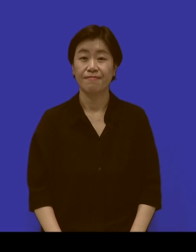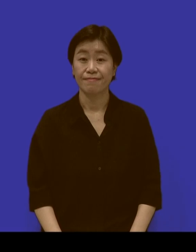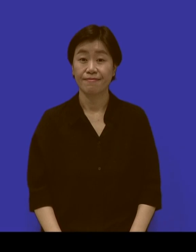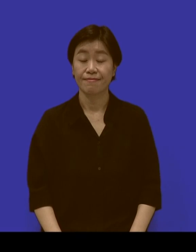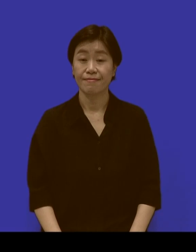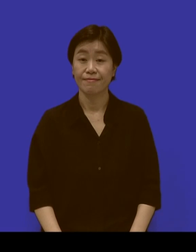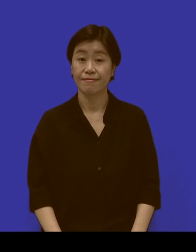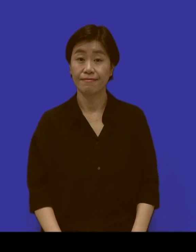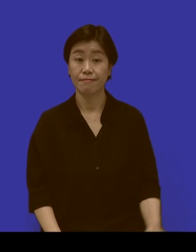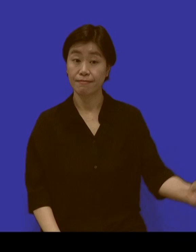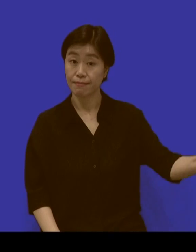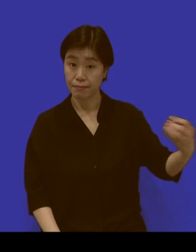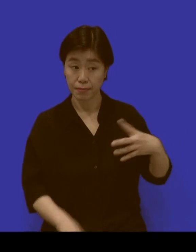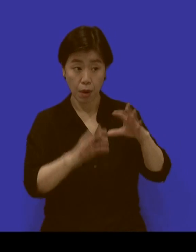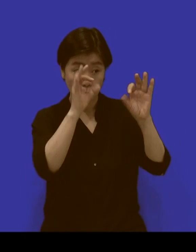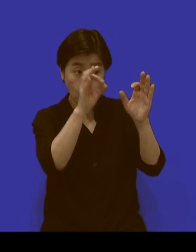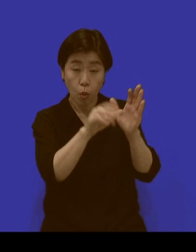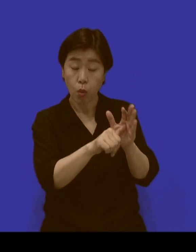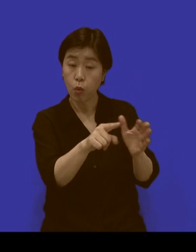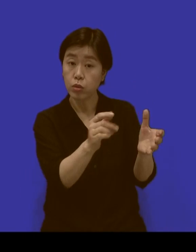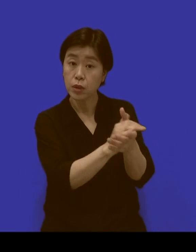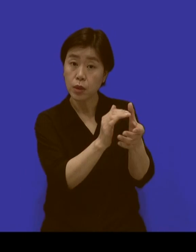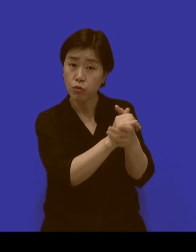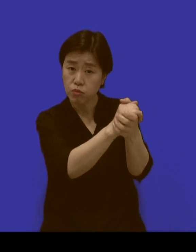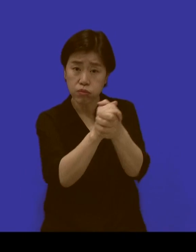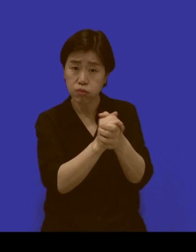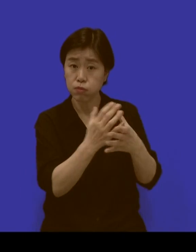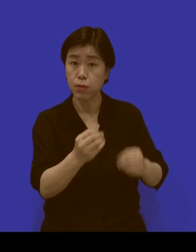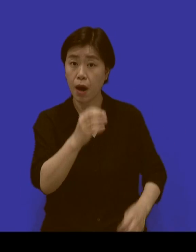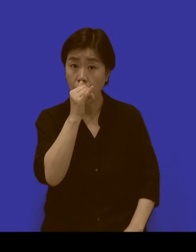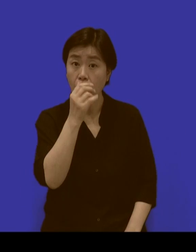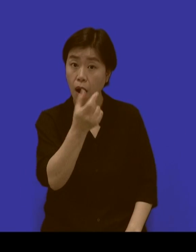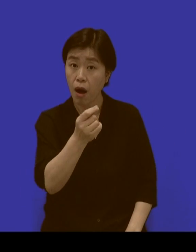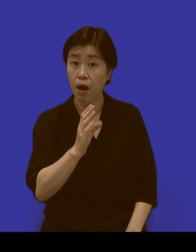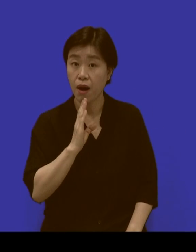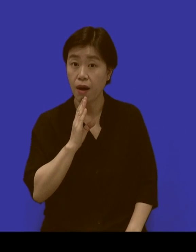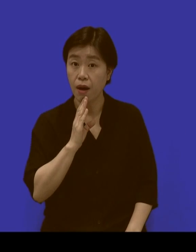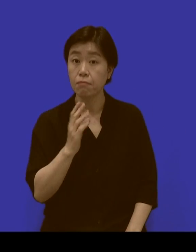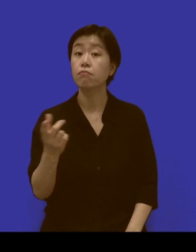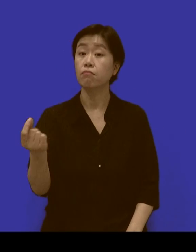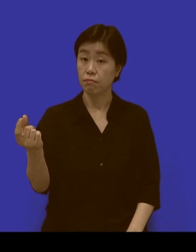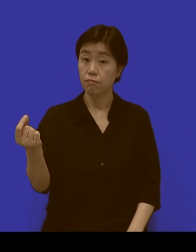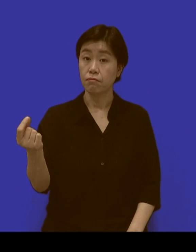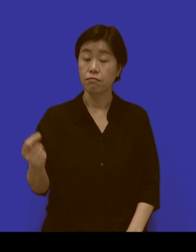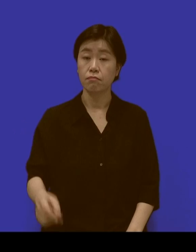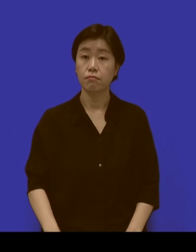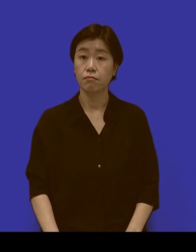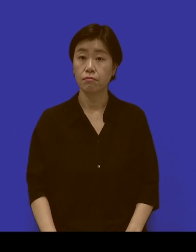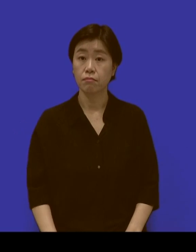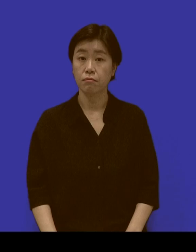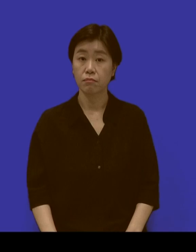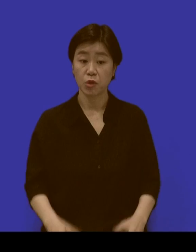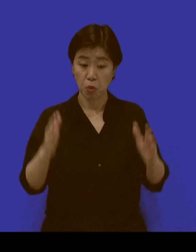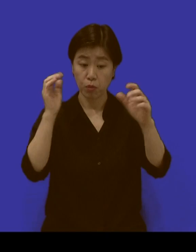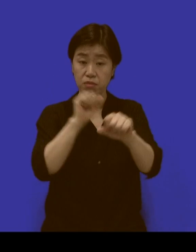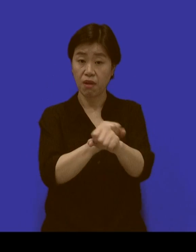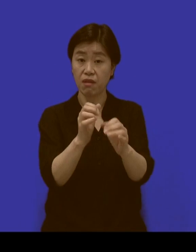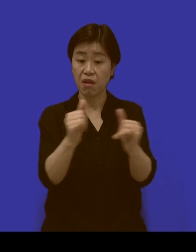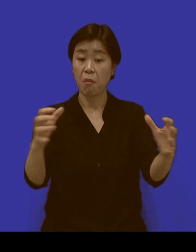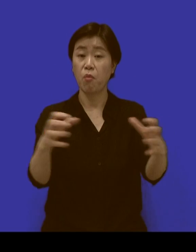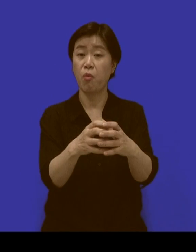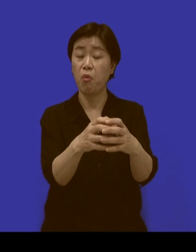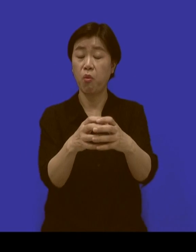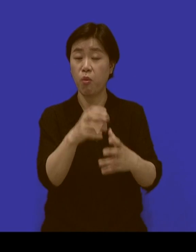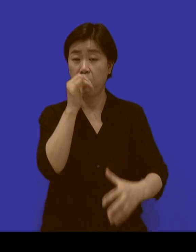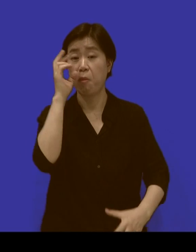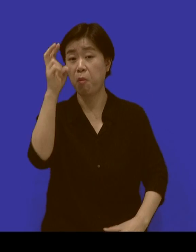또 말씀하시는 거 보면 친구도 굉장히 많으셨을 것 같은데. 친구들 네, 네. 뭐 잘하는 애들끼리 놀았겠죠. 네 친구들 그런가요?